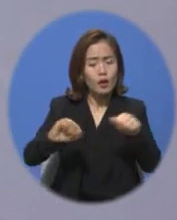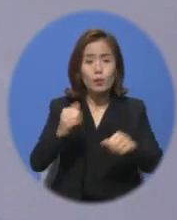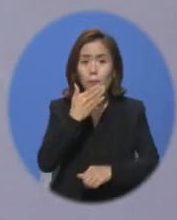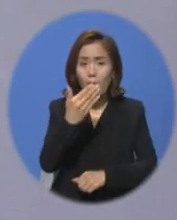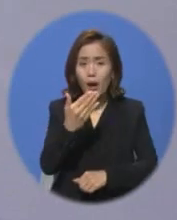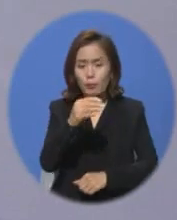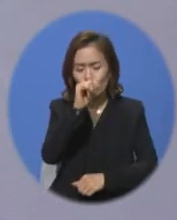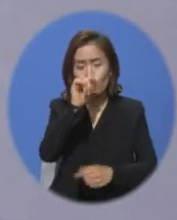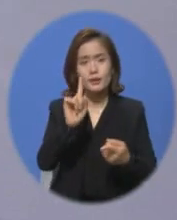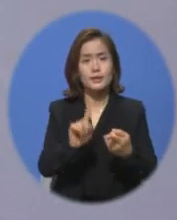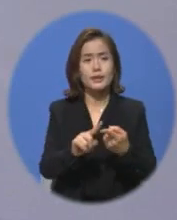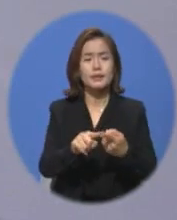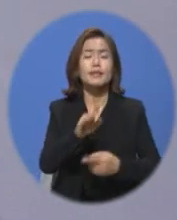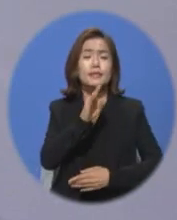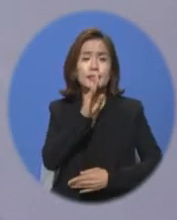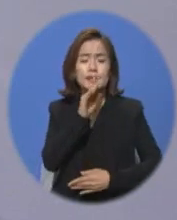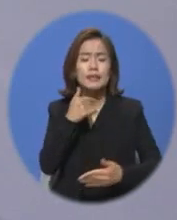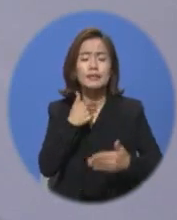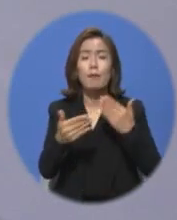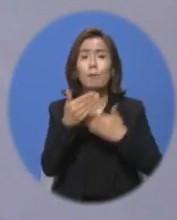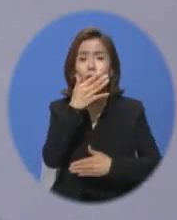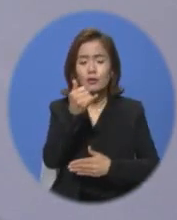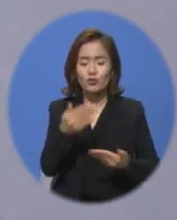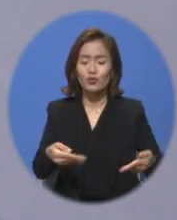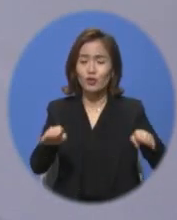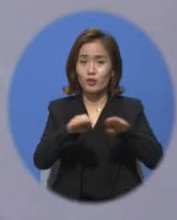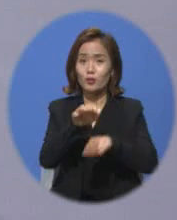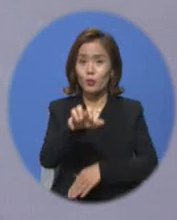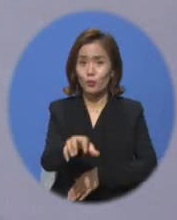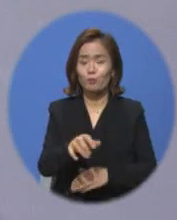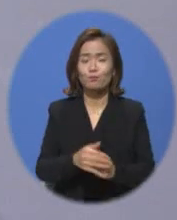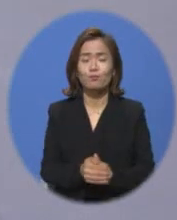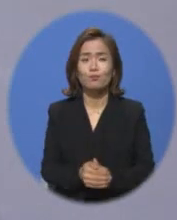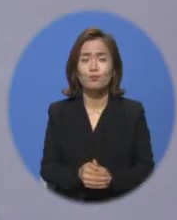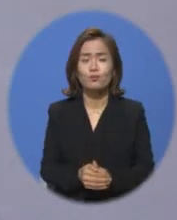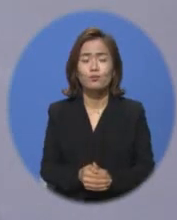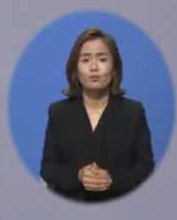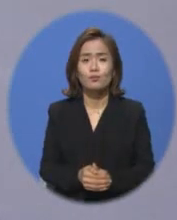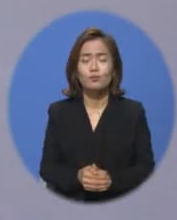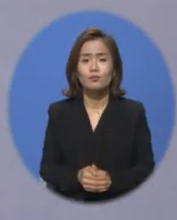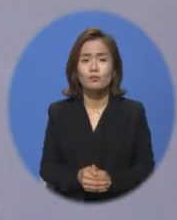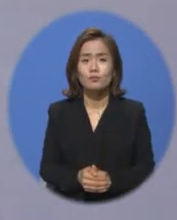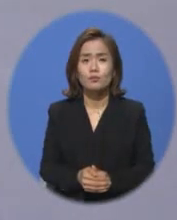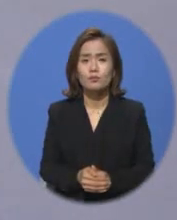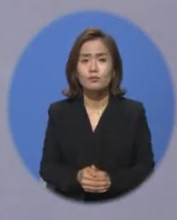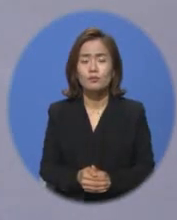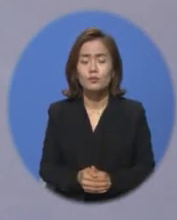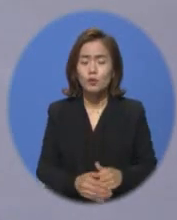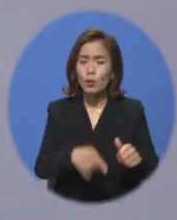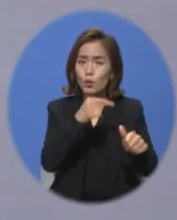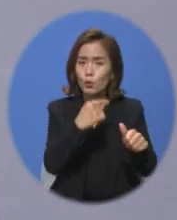, 쓰나미,건물붕괴와같은다양한재난상황에서안전을유지하고대응하는방법을직접체험할수있는시설입니다. 일반적